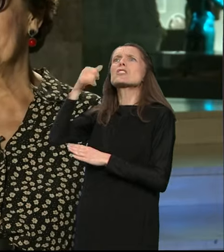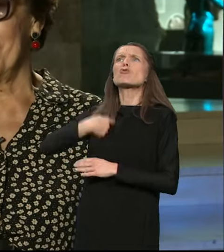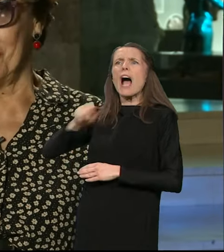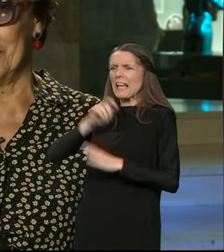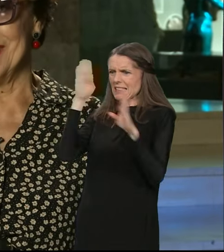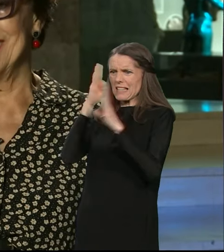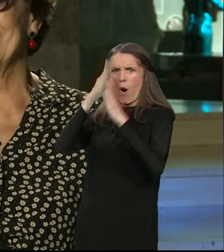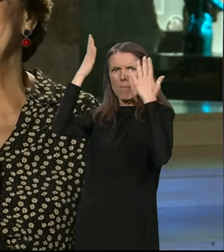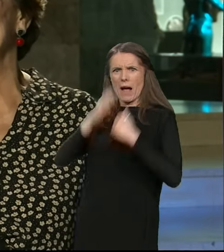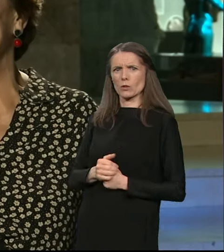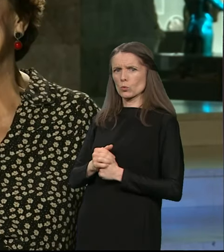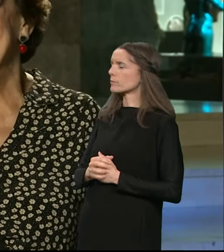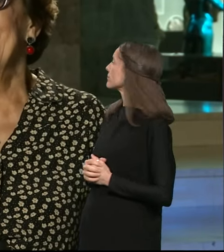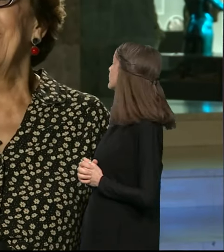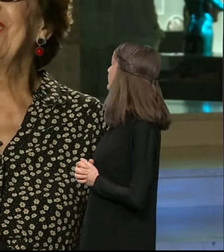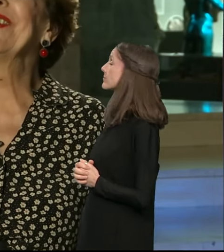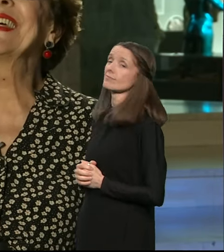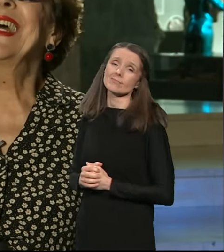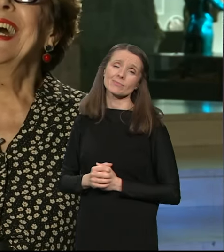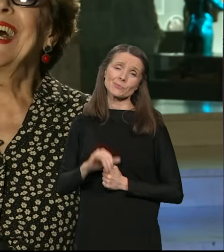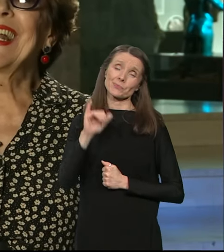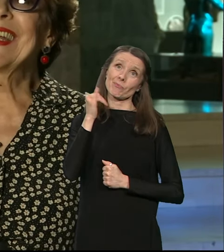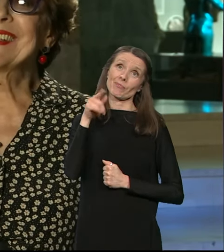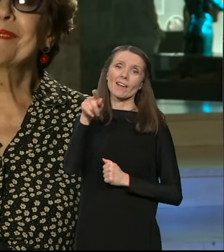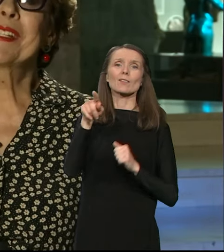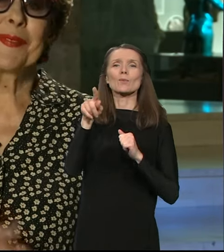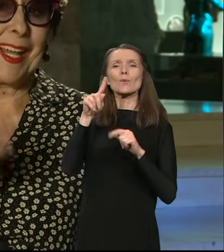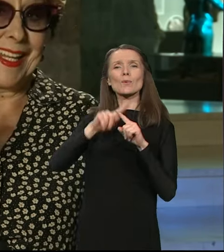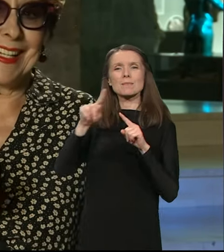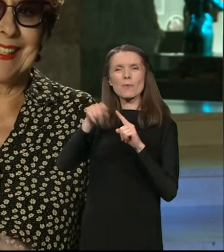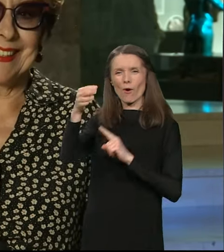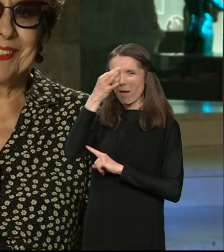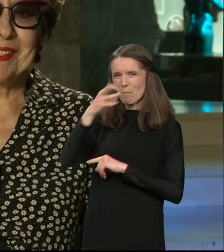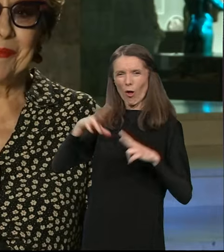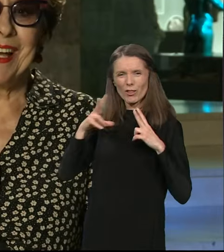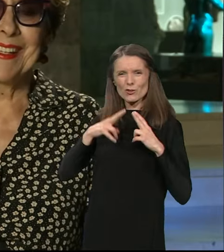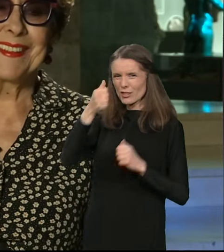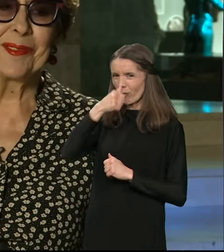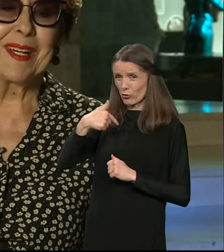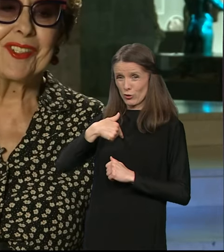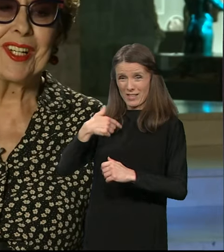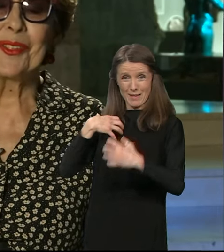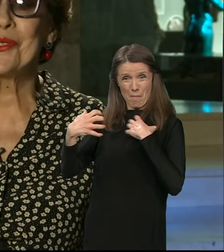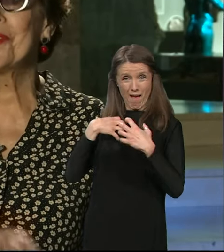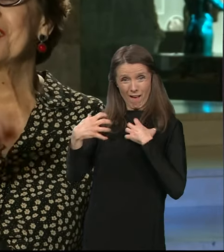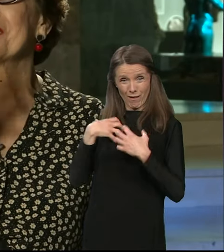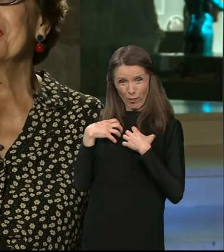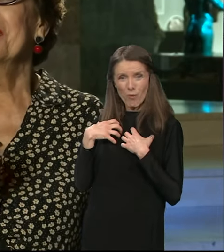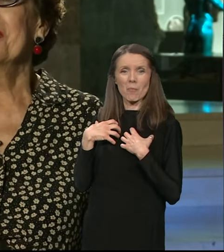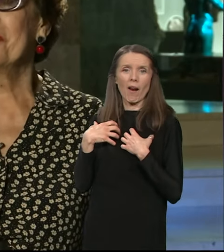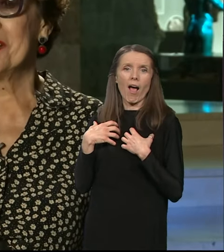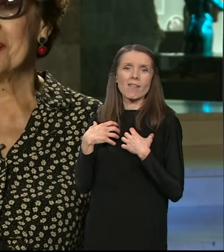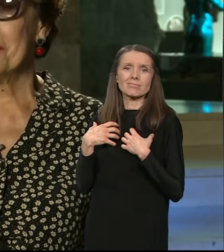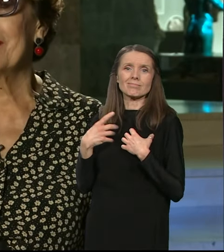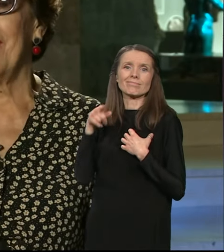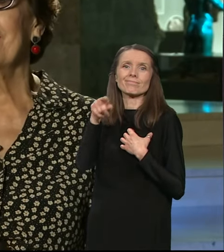kriva Emilija Popadić. Dobro, i onda je, ali mislim, taj lik koji sam ja tumačila, i onda su svi vezali